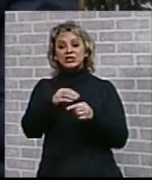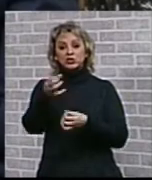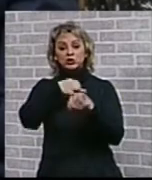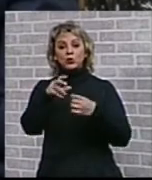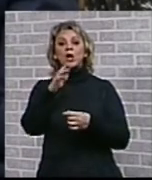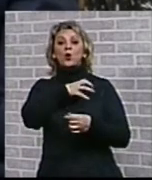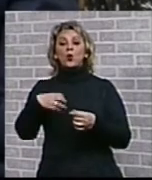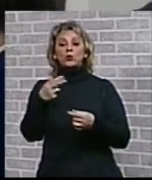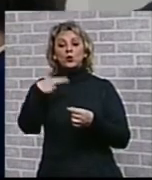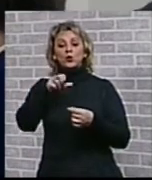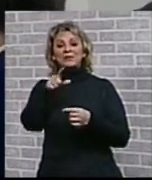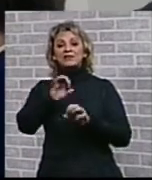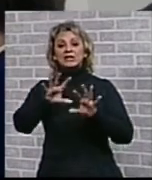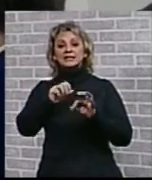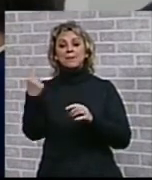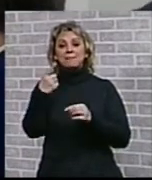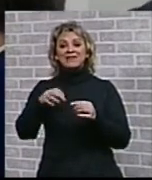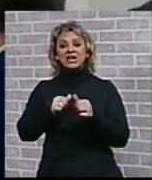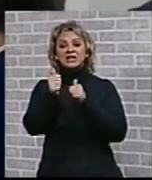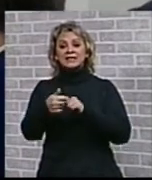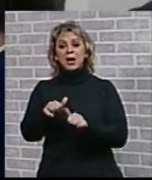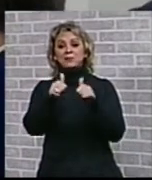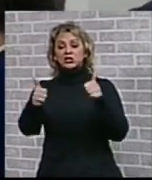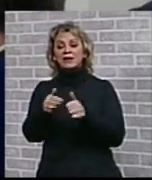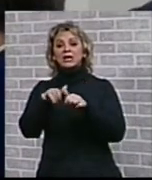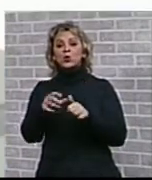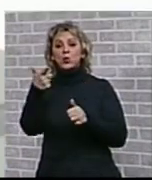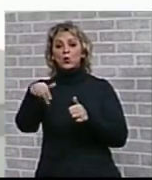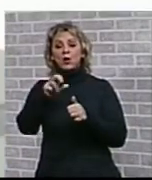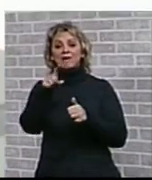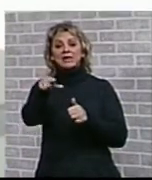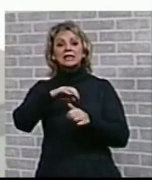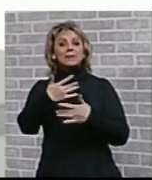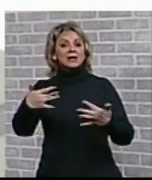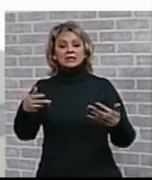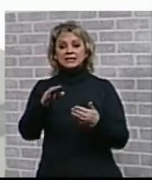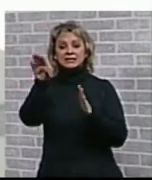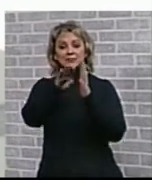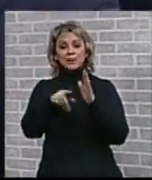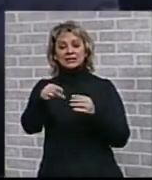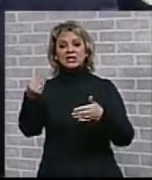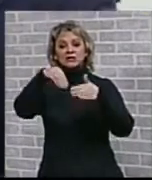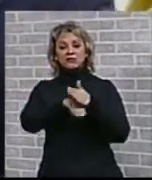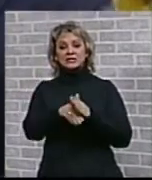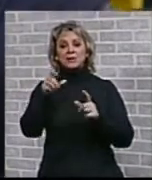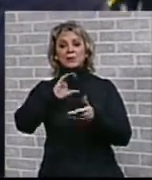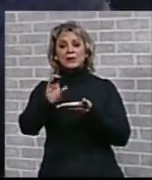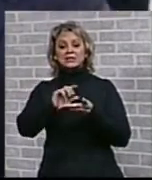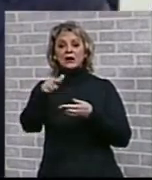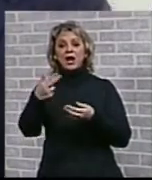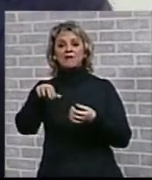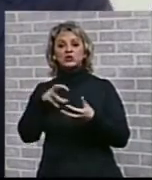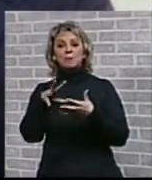Василий Голубев рассказал о первых резидентах территории опережающего развития Гуково. Там самый разный спектр инвесторов, от производства автоприцепов